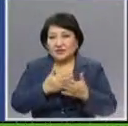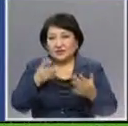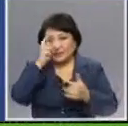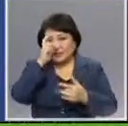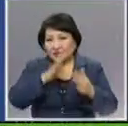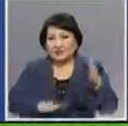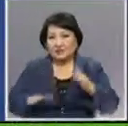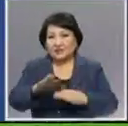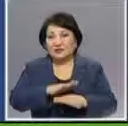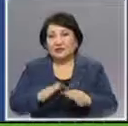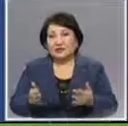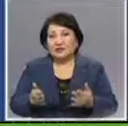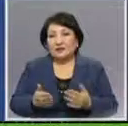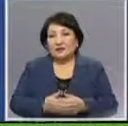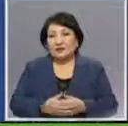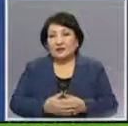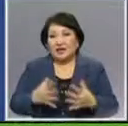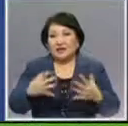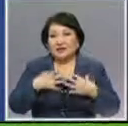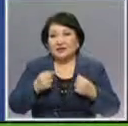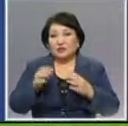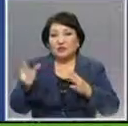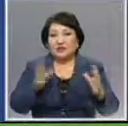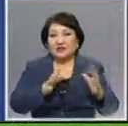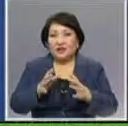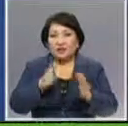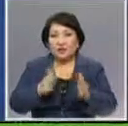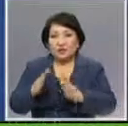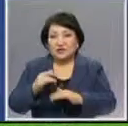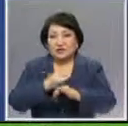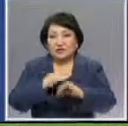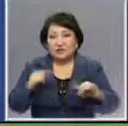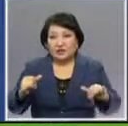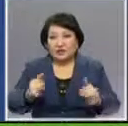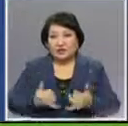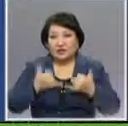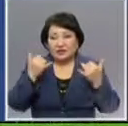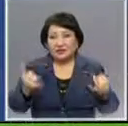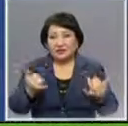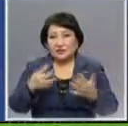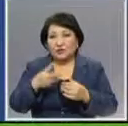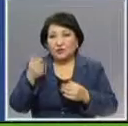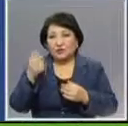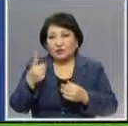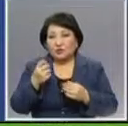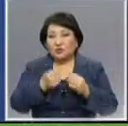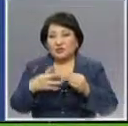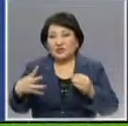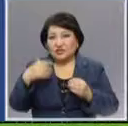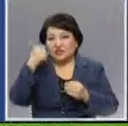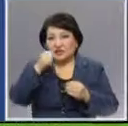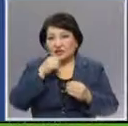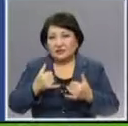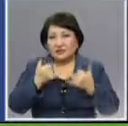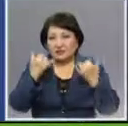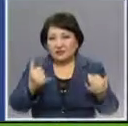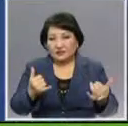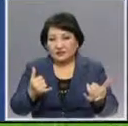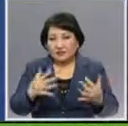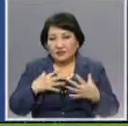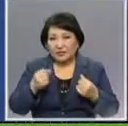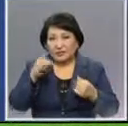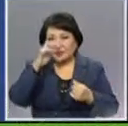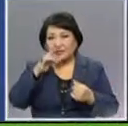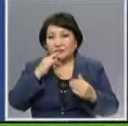мемлекетімізде денсаулық сақтау жүйесін дамытуға арналған 2011-2015 жылға арналған Саламат Қазақстан